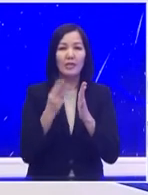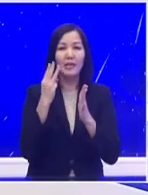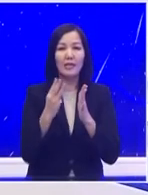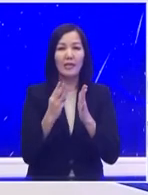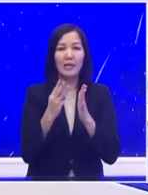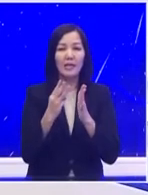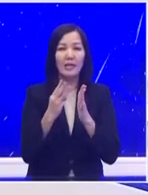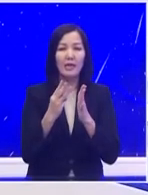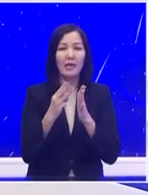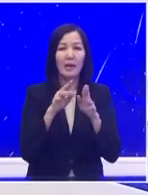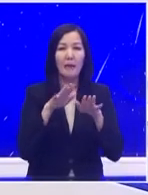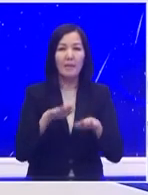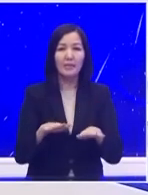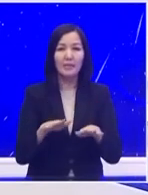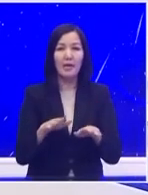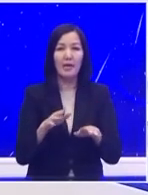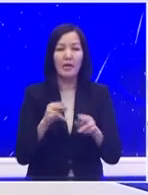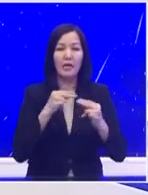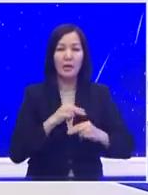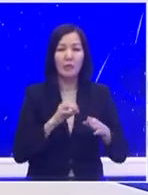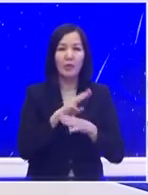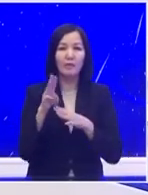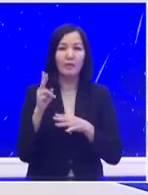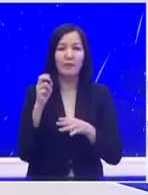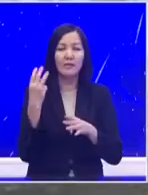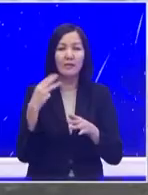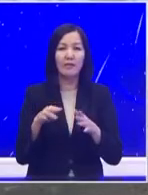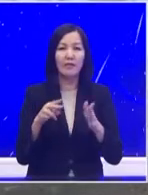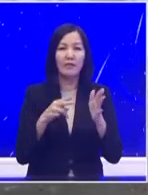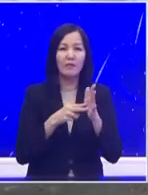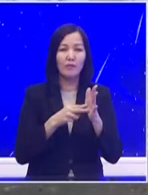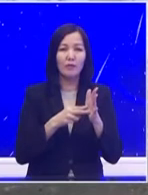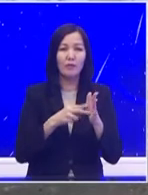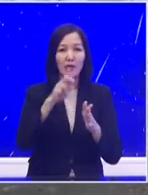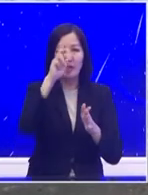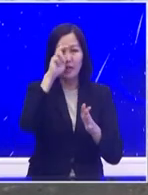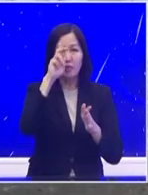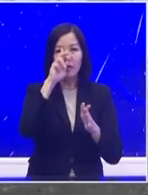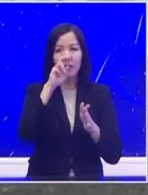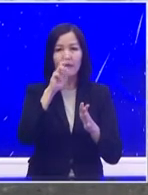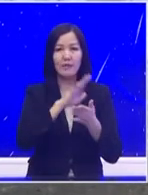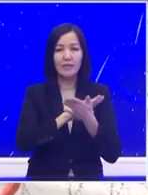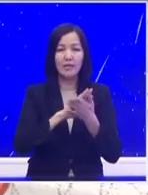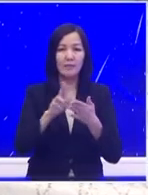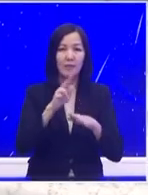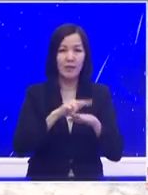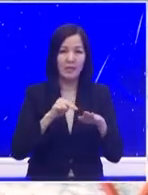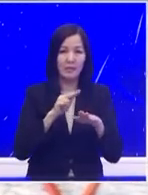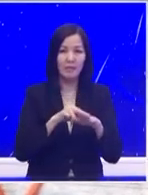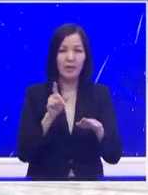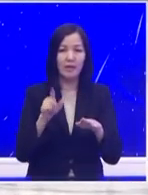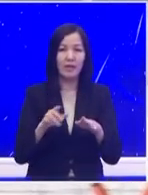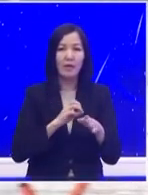63 ветеринарно-контрольных поста. Их работу обеспечивает 228 государственно-ветеринарно-санитарных инспекторов.